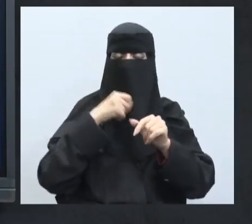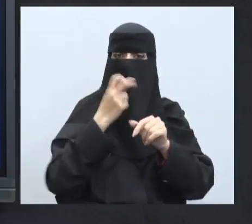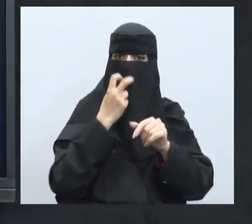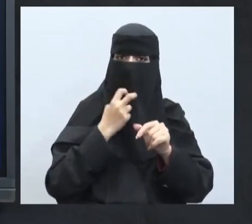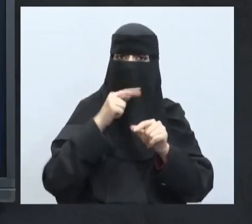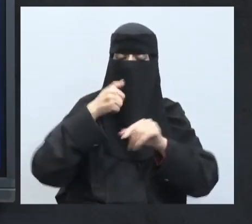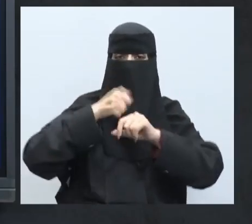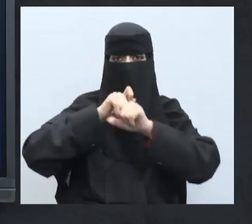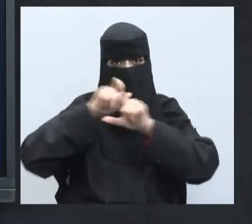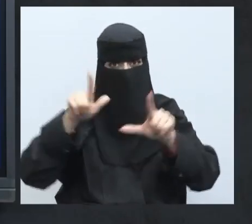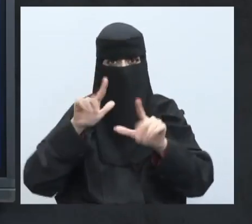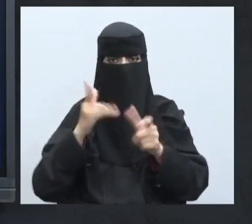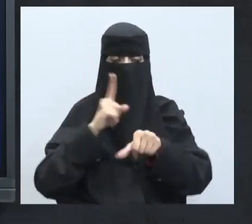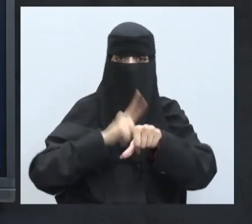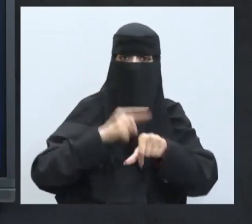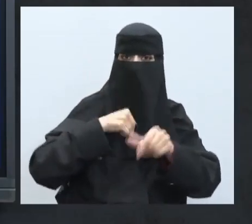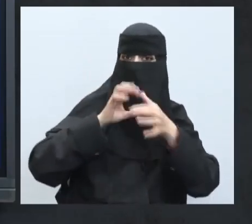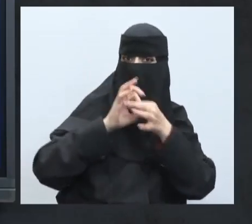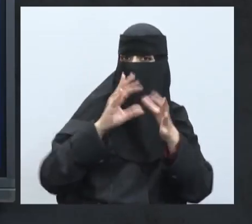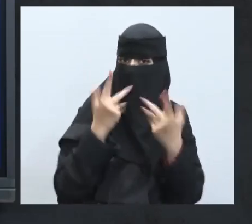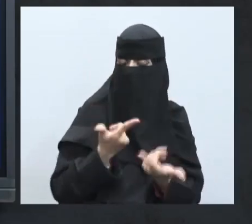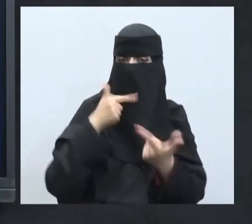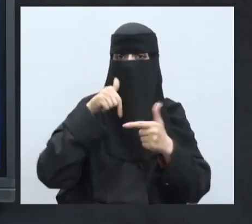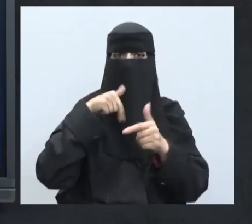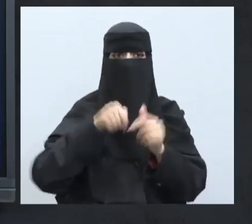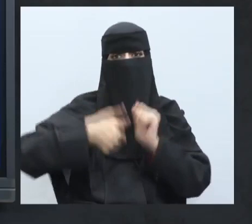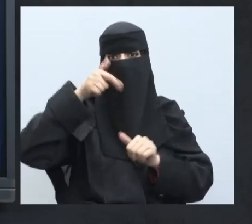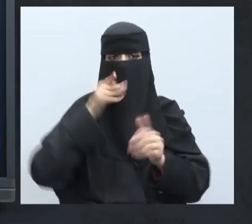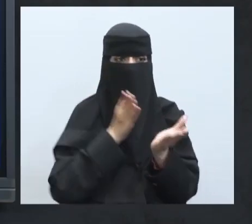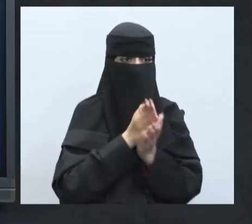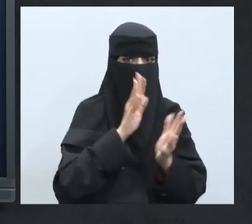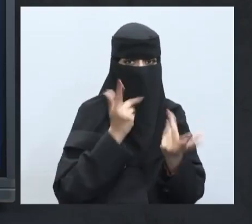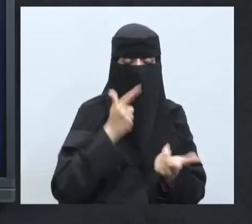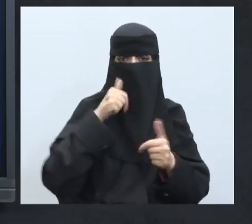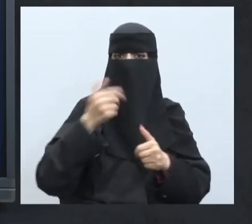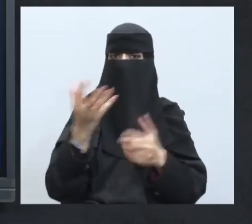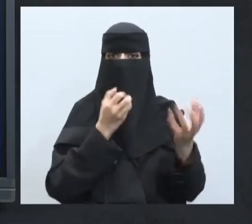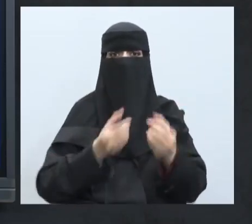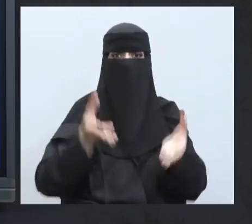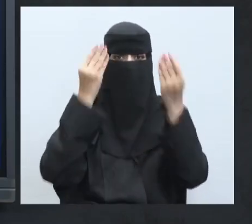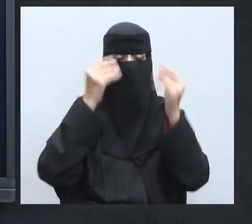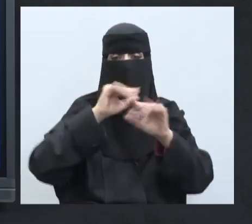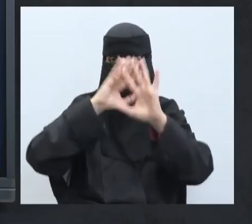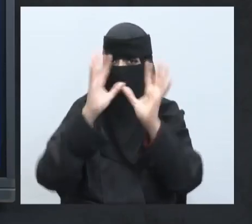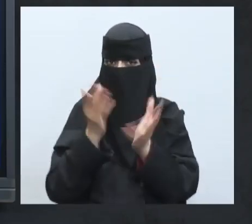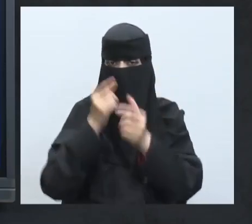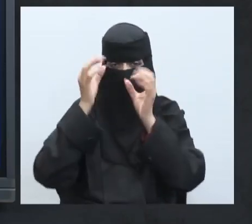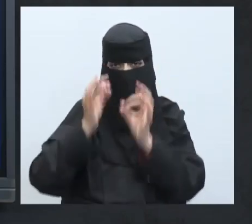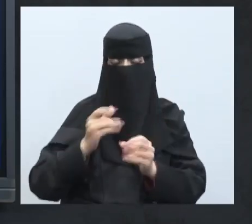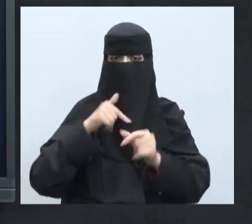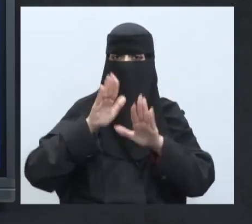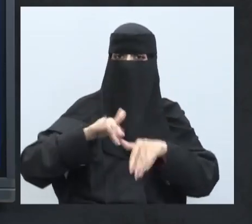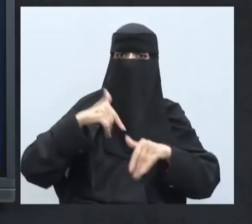واضحه لموظف متى يتواصل وكيف يتواصل ما هي اسهل واسرع الطرق كيف يحصل على المعلومه كل ذلك بالتاكيد